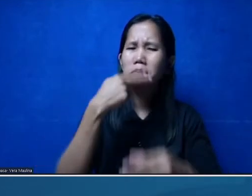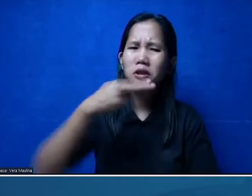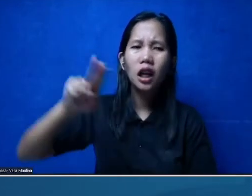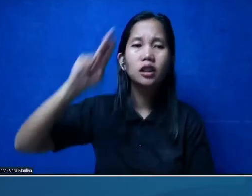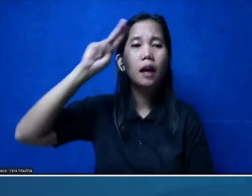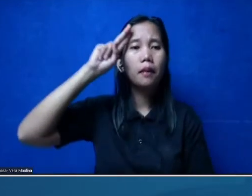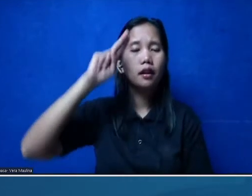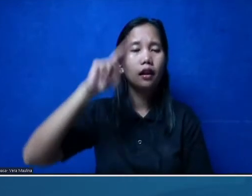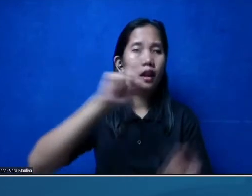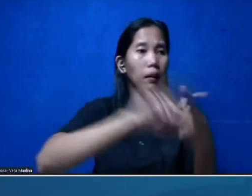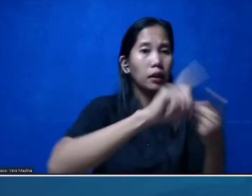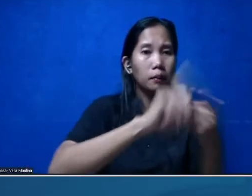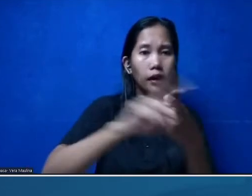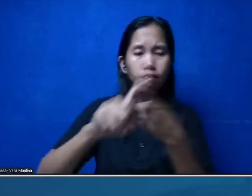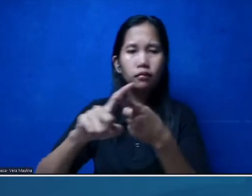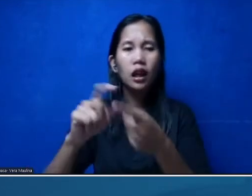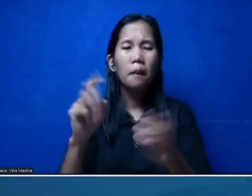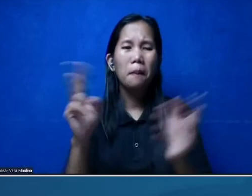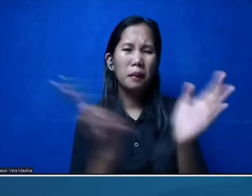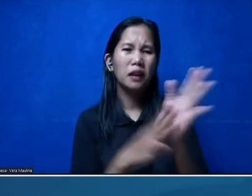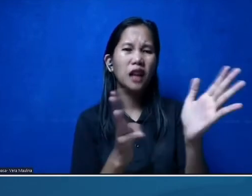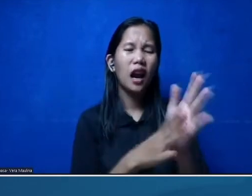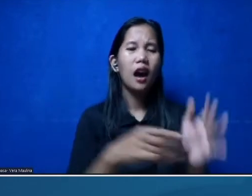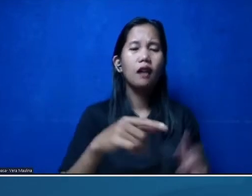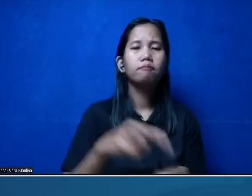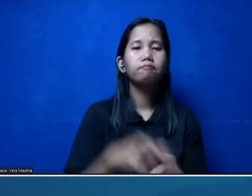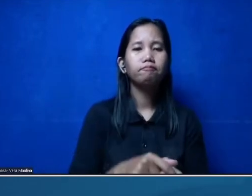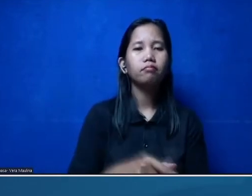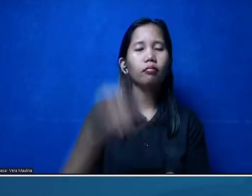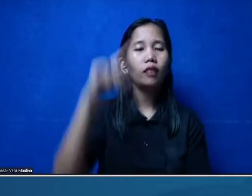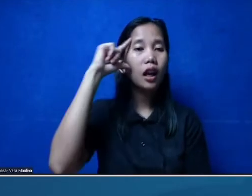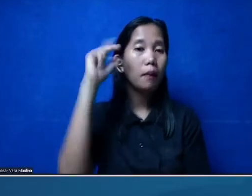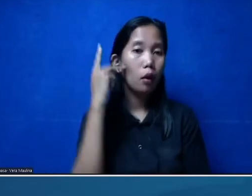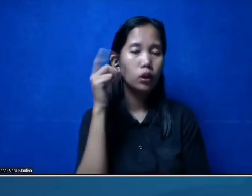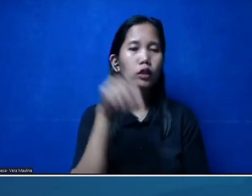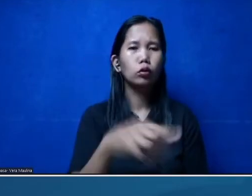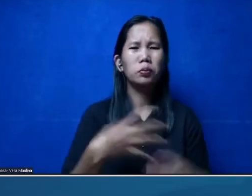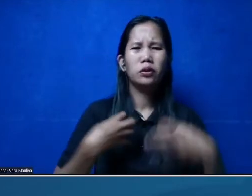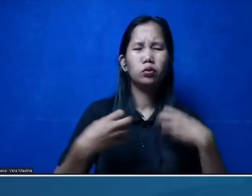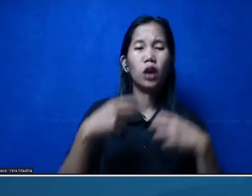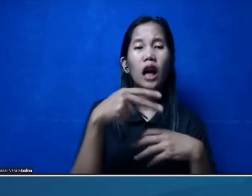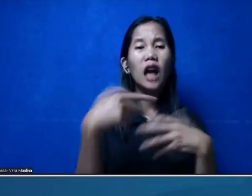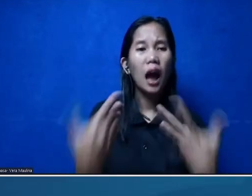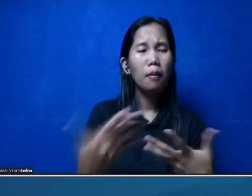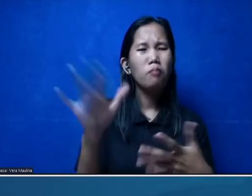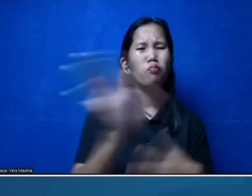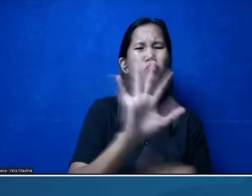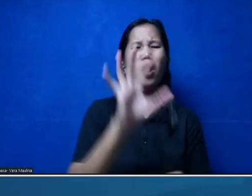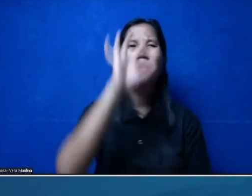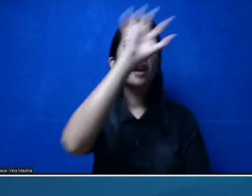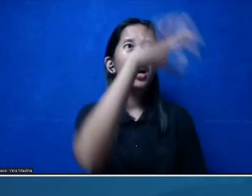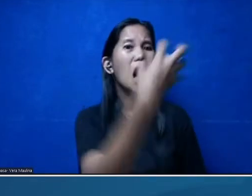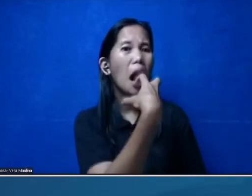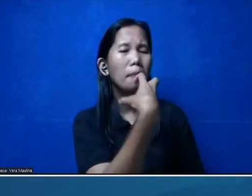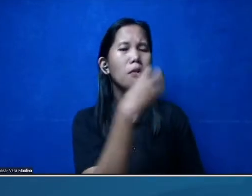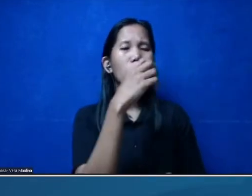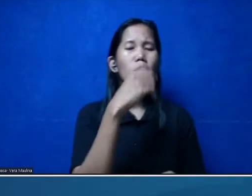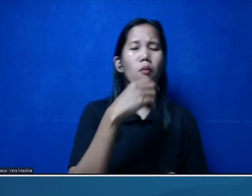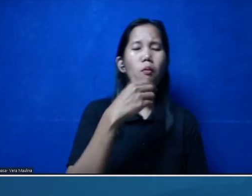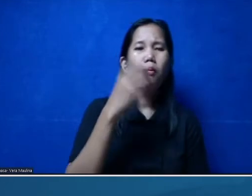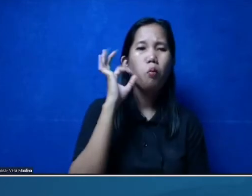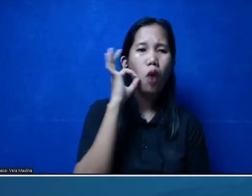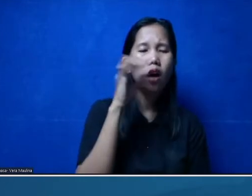dan jahat tapi di mereka ketika makan buah pengetahuan baik dan jahat mereka sedang menyatakan bahwa mereka